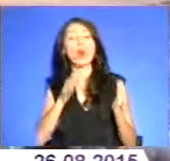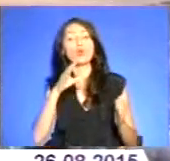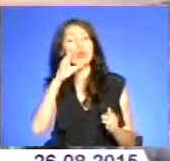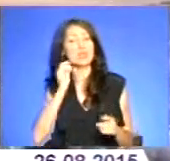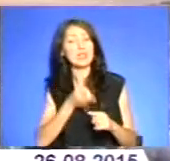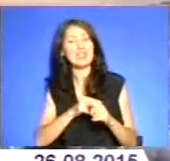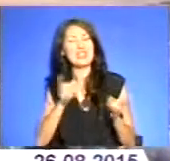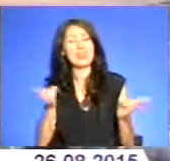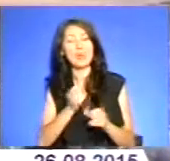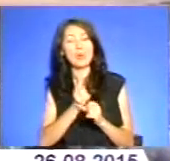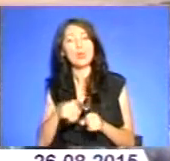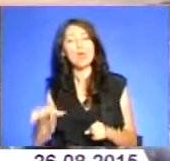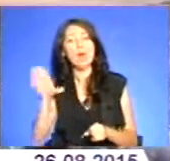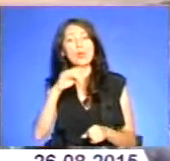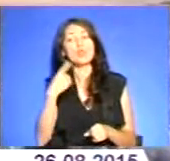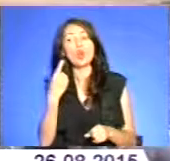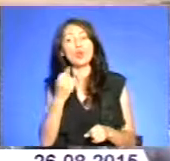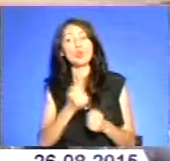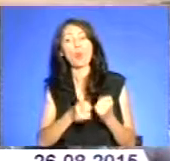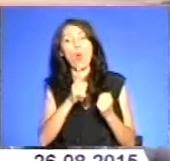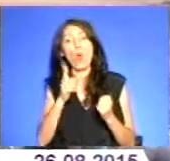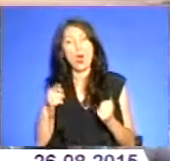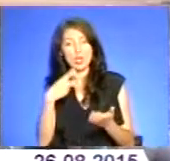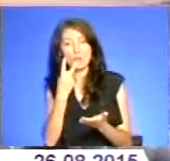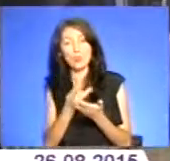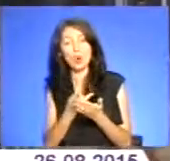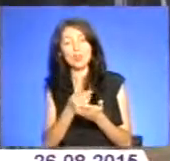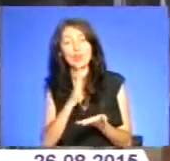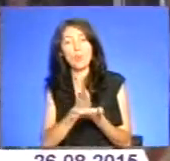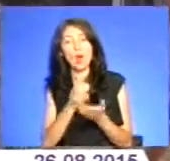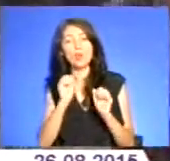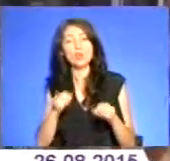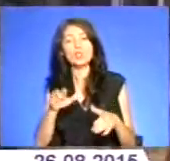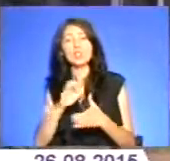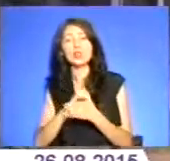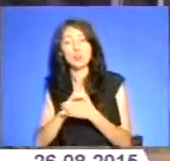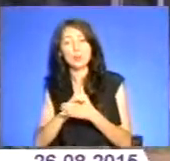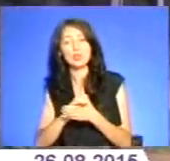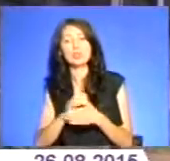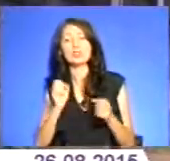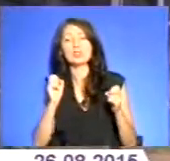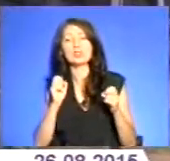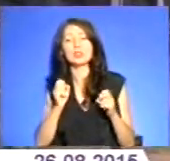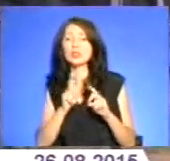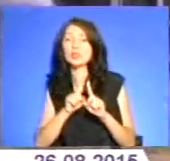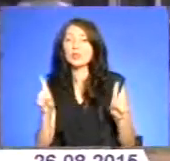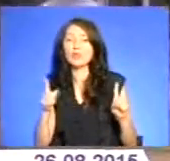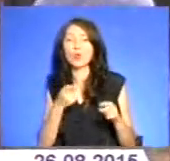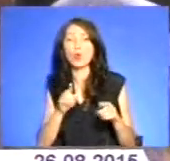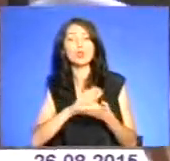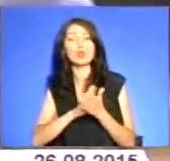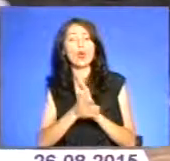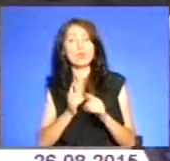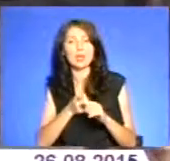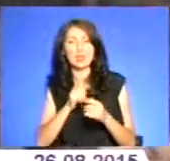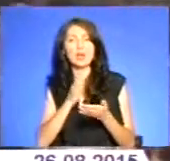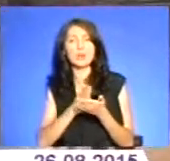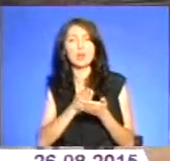на популяризацію, по-перше, здорового способу життя, по-друге, на популяризацію служби в силових